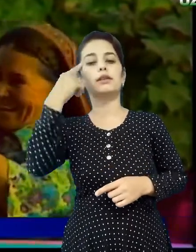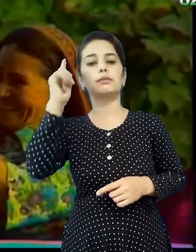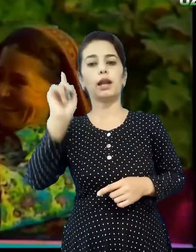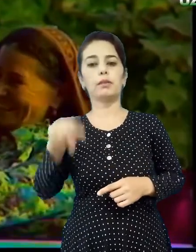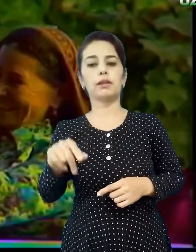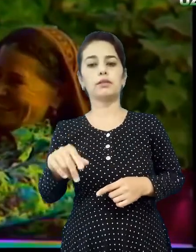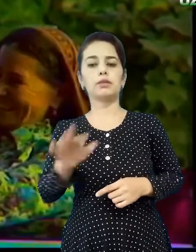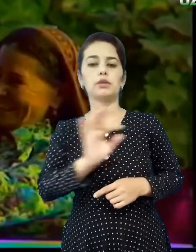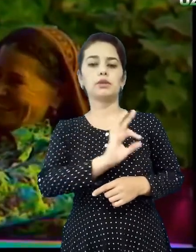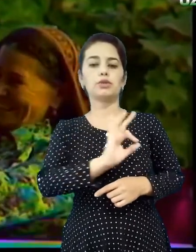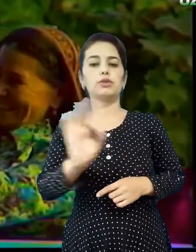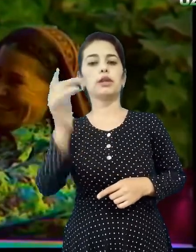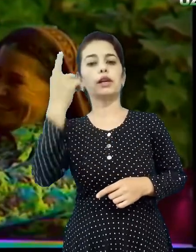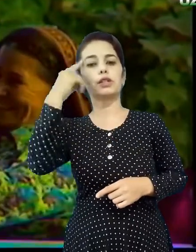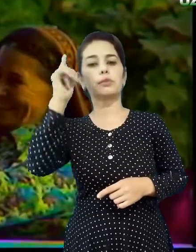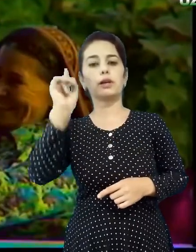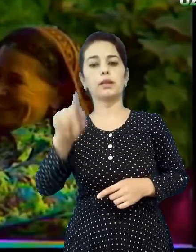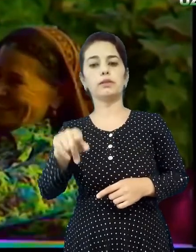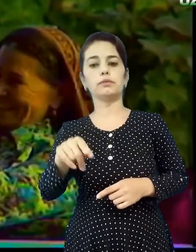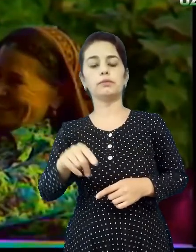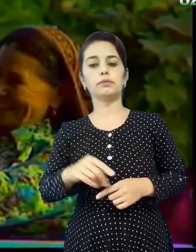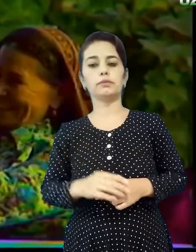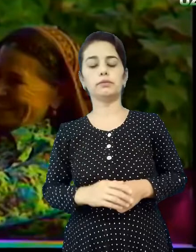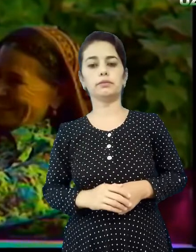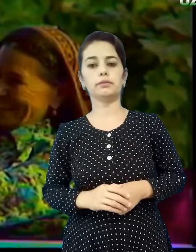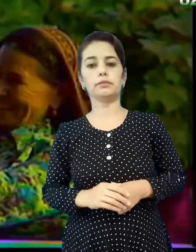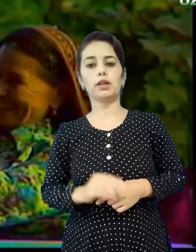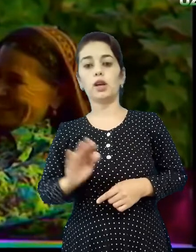men bilaman. Juda yaxshi bilaman.